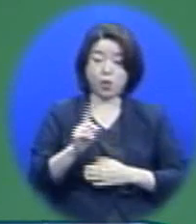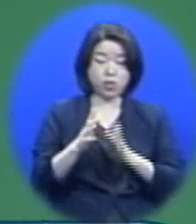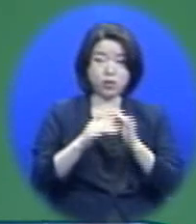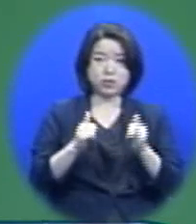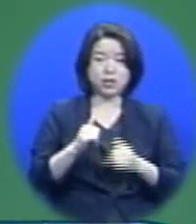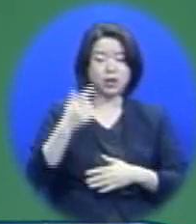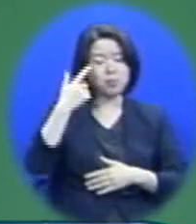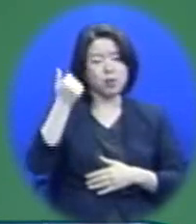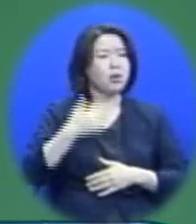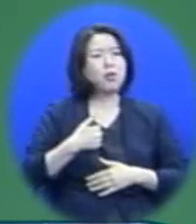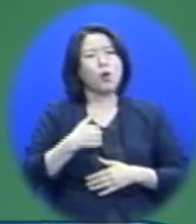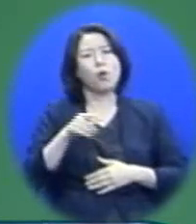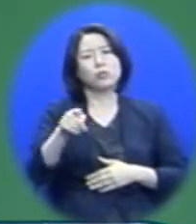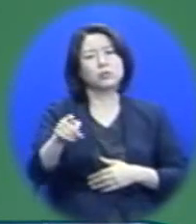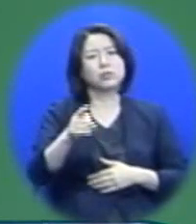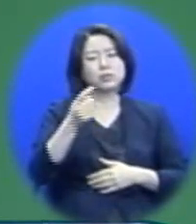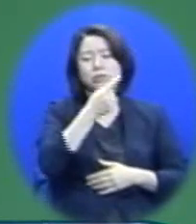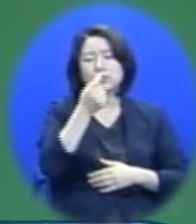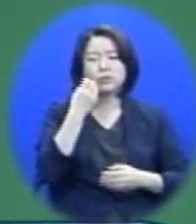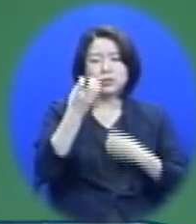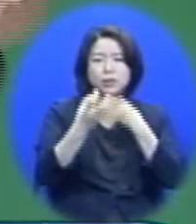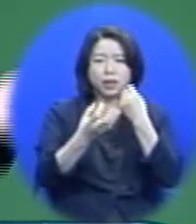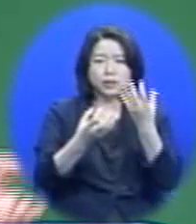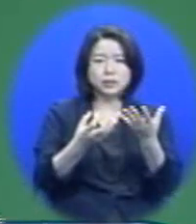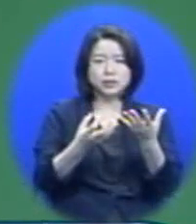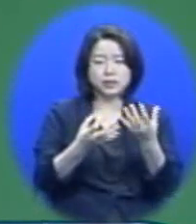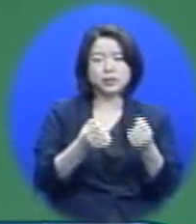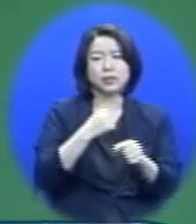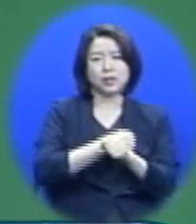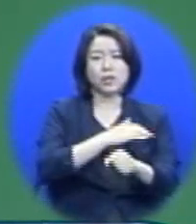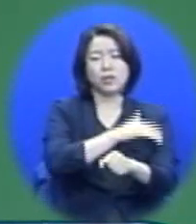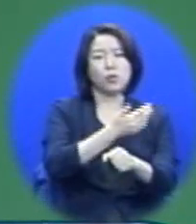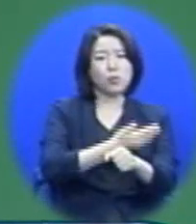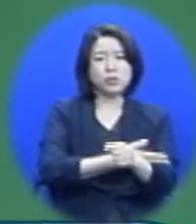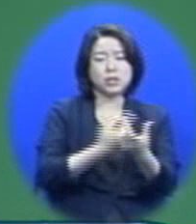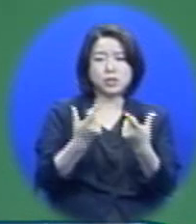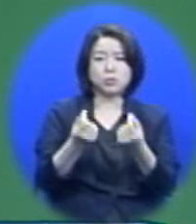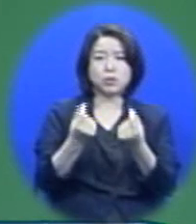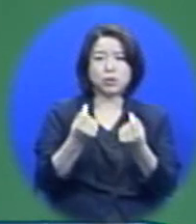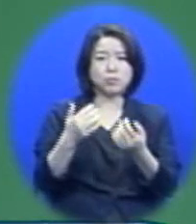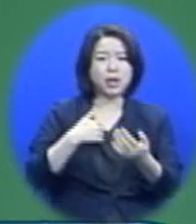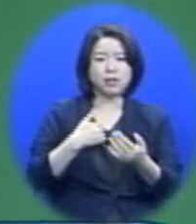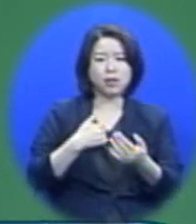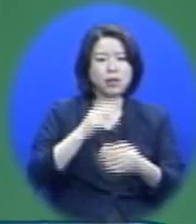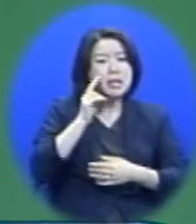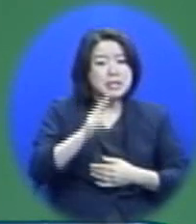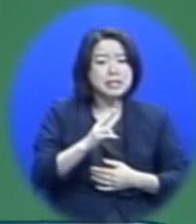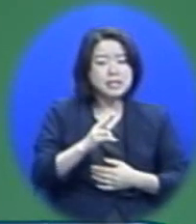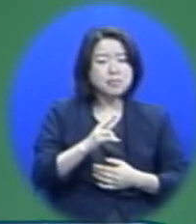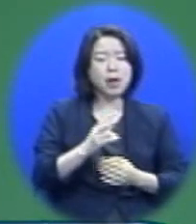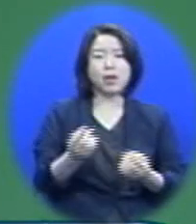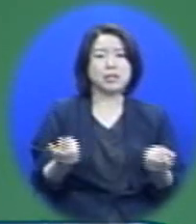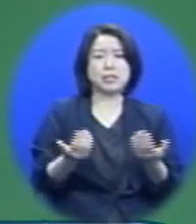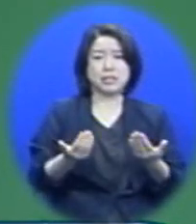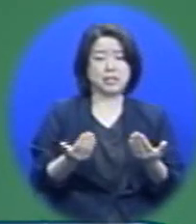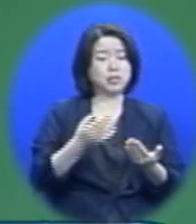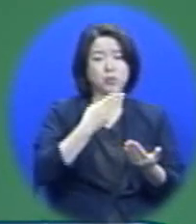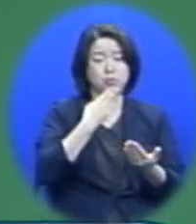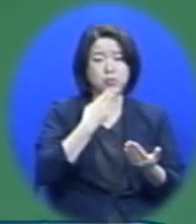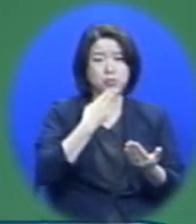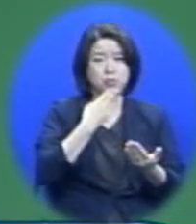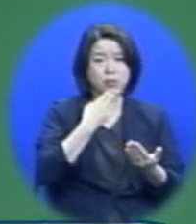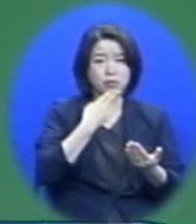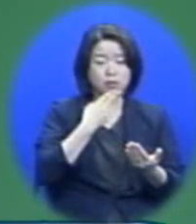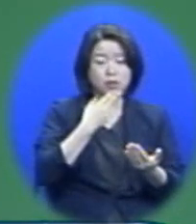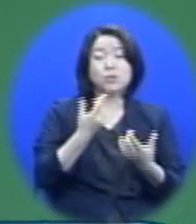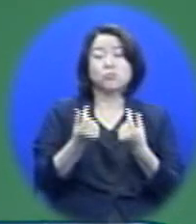저에게는 그 간증하는 권사님과 같은 극적인 사건이 나에게는 없어요. 그러신 분들도 있으실 거예요.